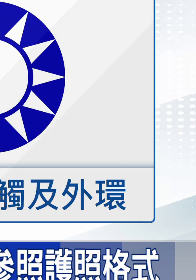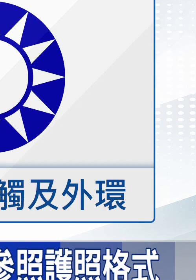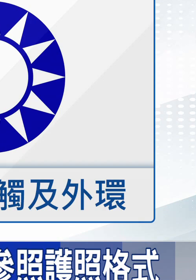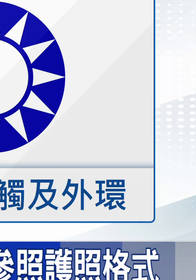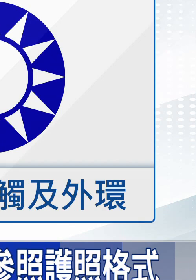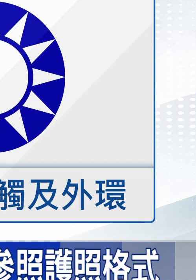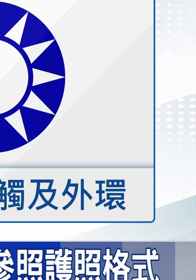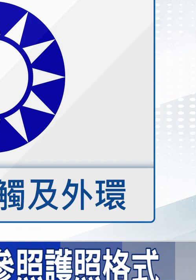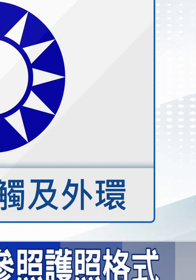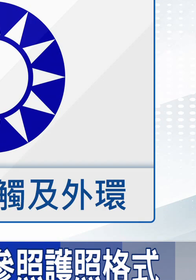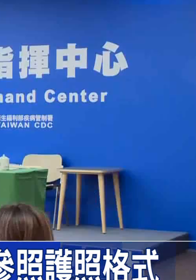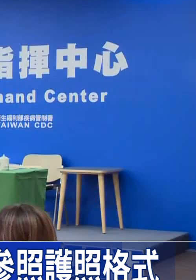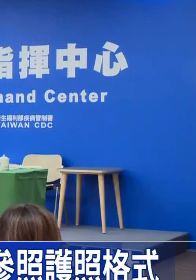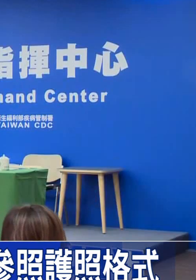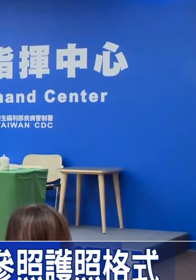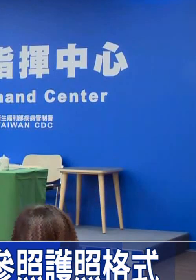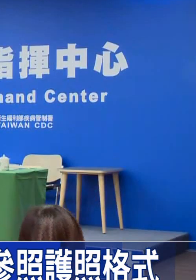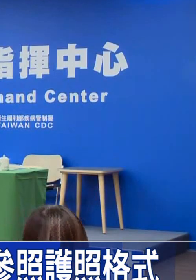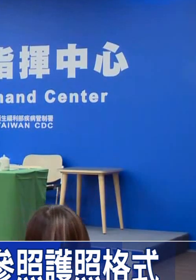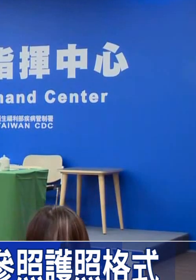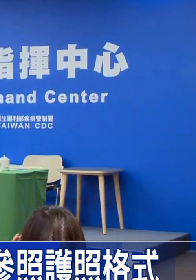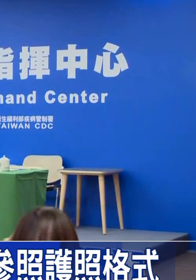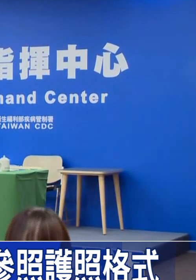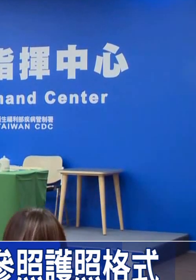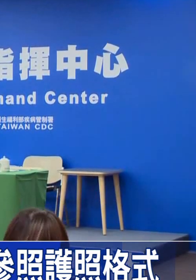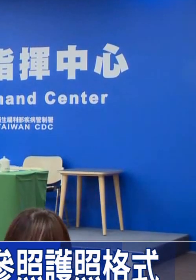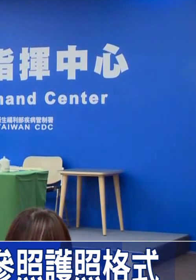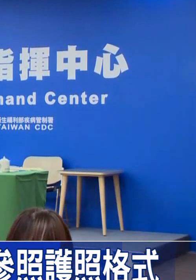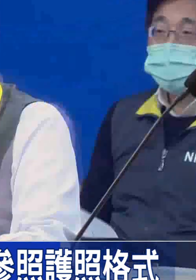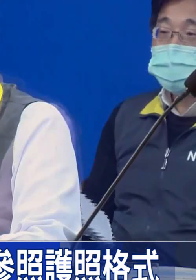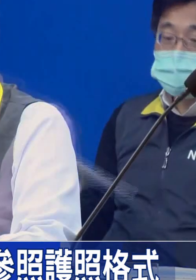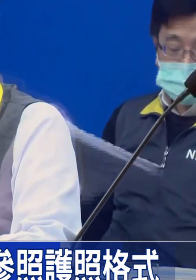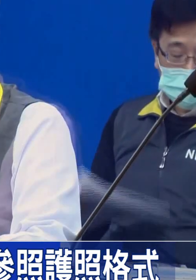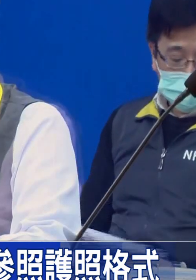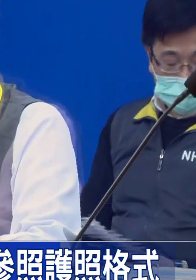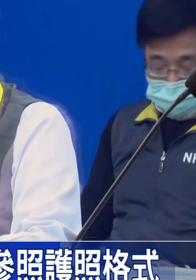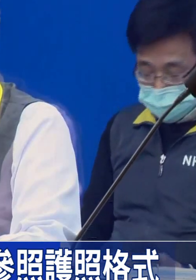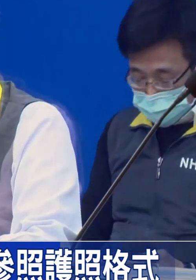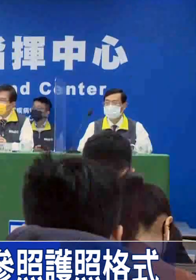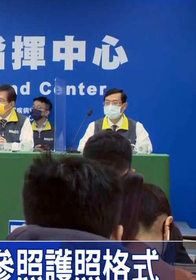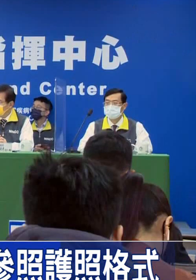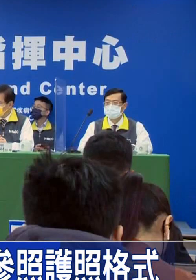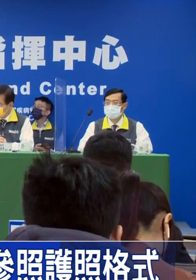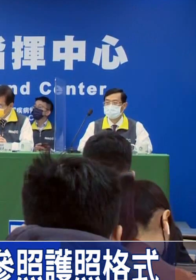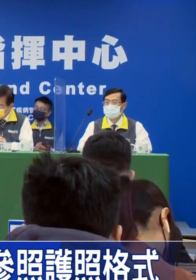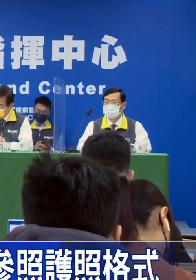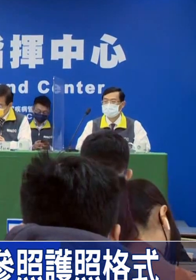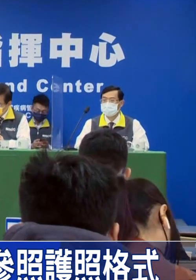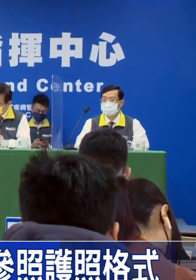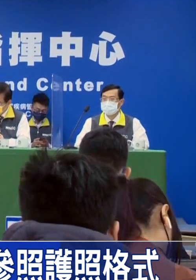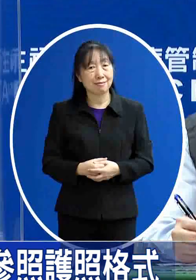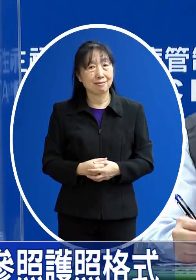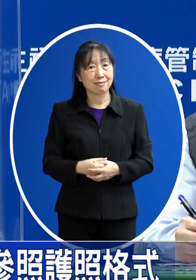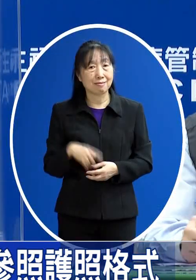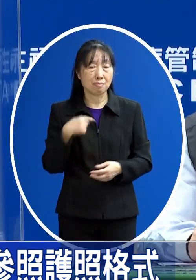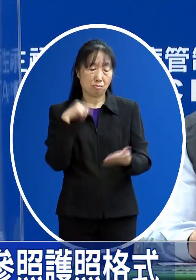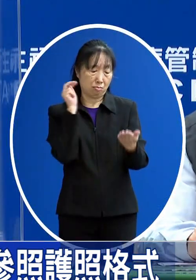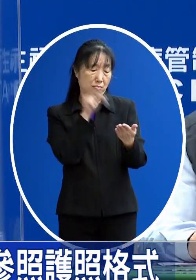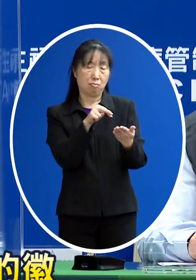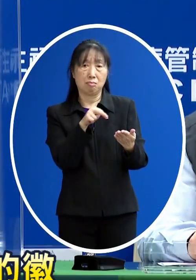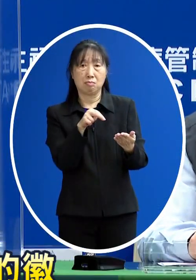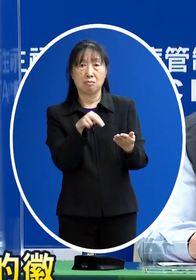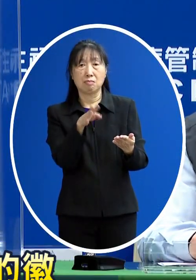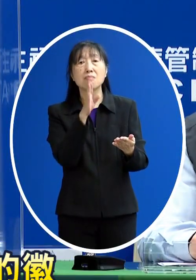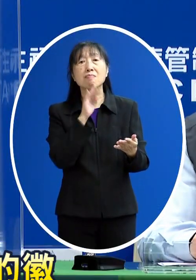边缘则是与外环相连。指挥中心也说明，疫苗数位证明就是参照护照格式，方便在国外使用。 看起来它